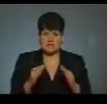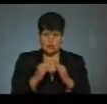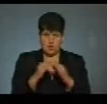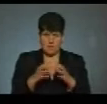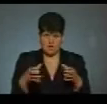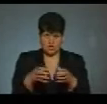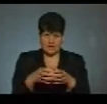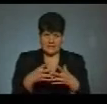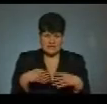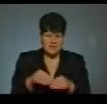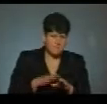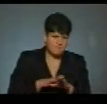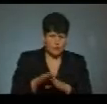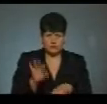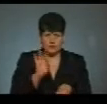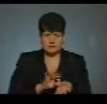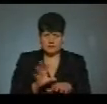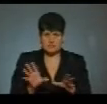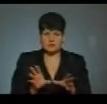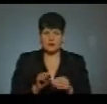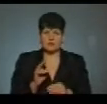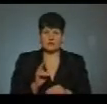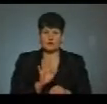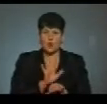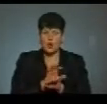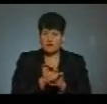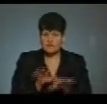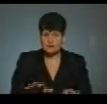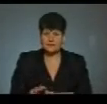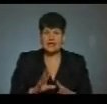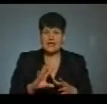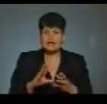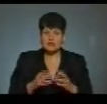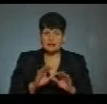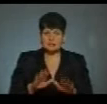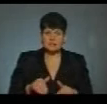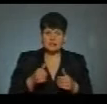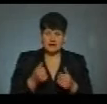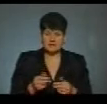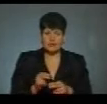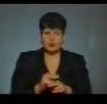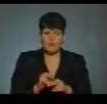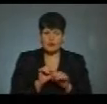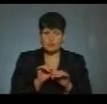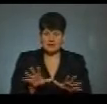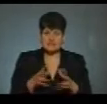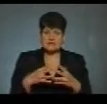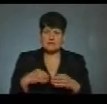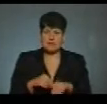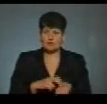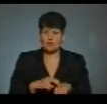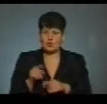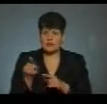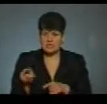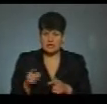повністю вся сім'я захворіла на COVID-19. Результати ми передаємо на лікувальну мережу, тобто або на сімейного лікаря,